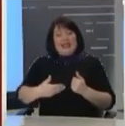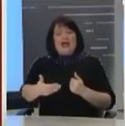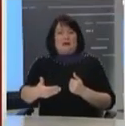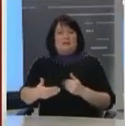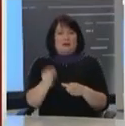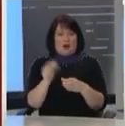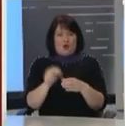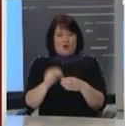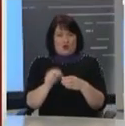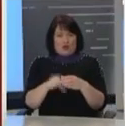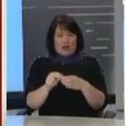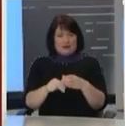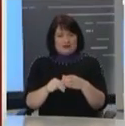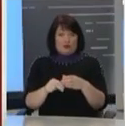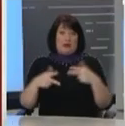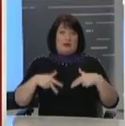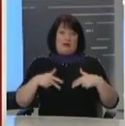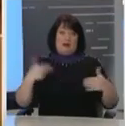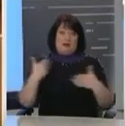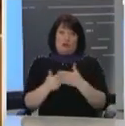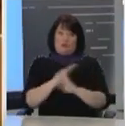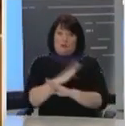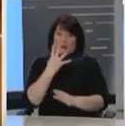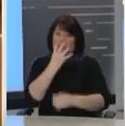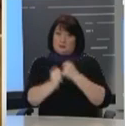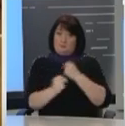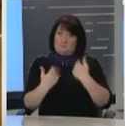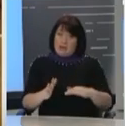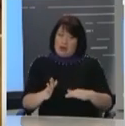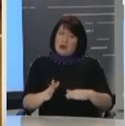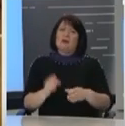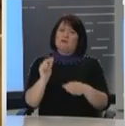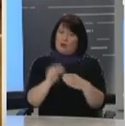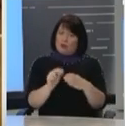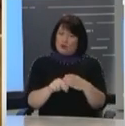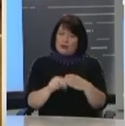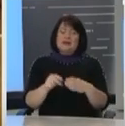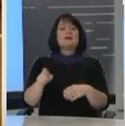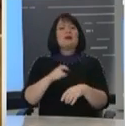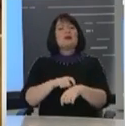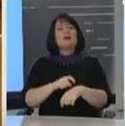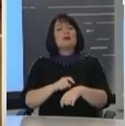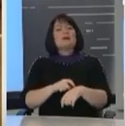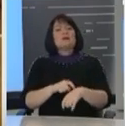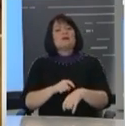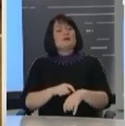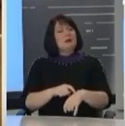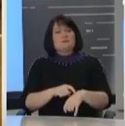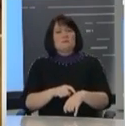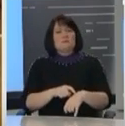τέλος της κυβερνητικής θητείας, όπου τότε δεν θα υπάρχει ίχνος